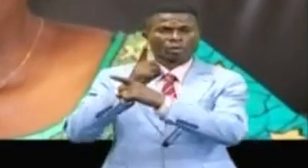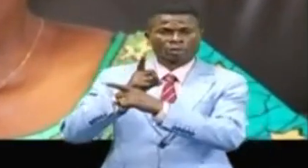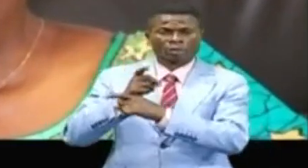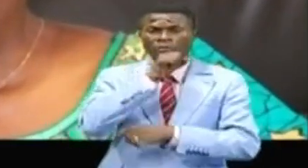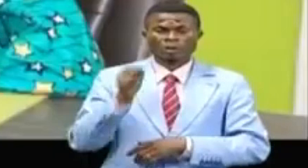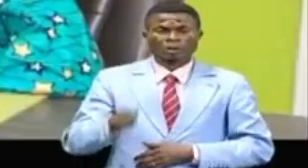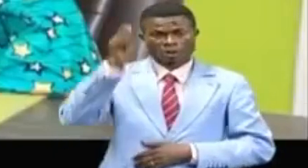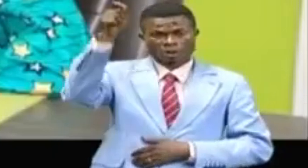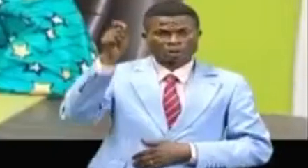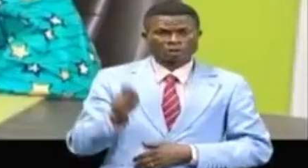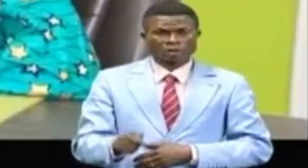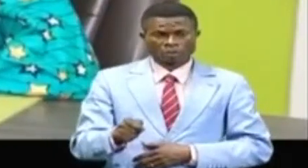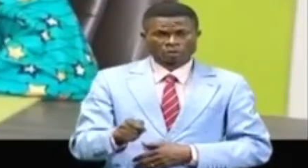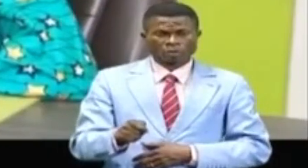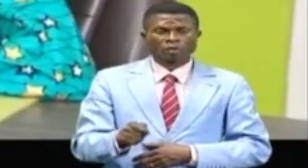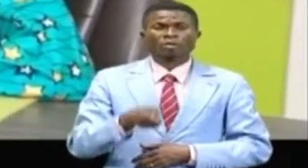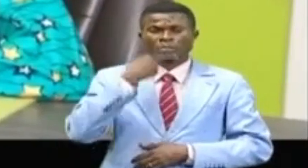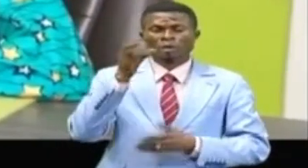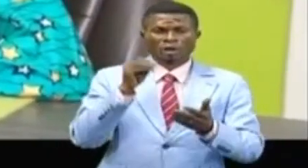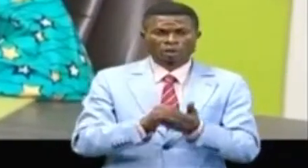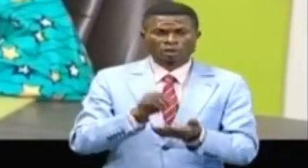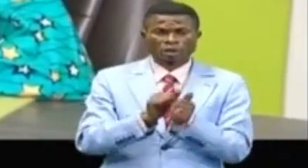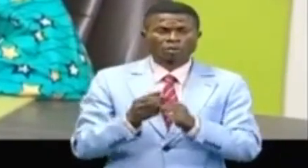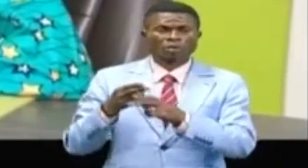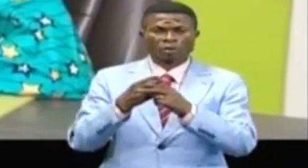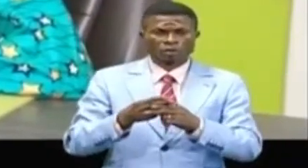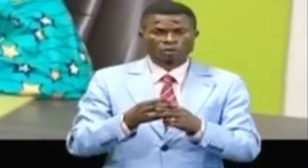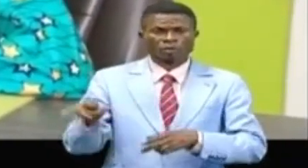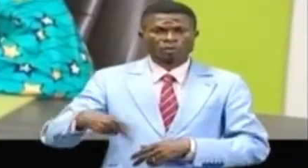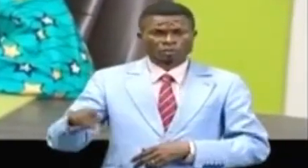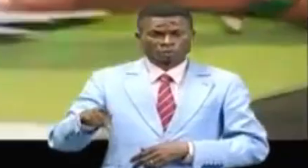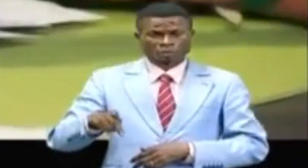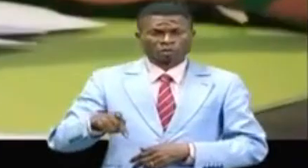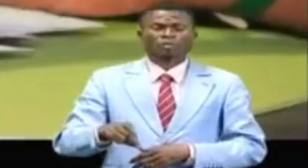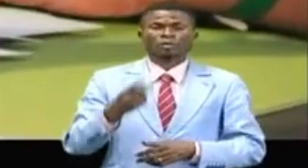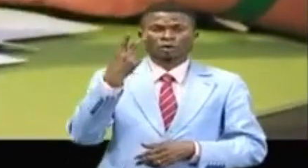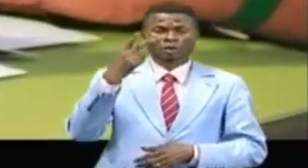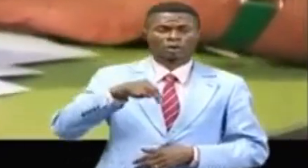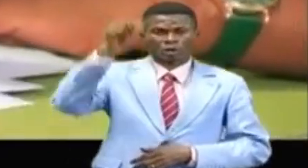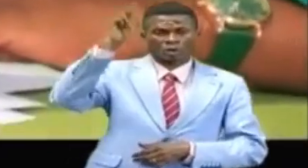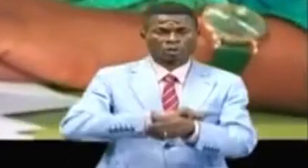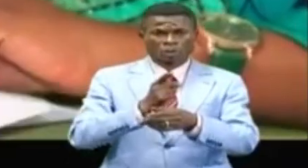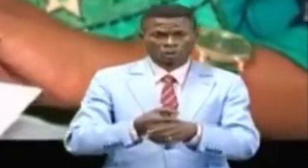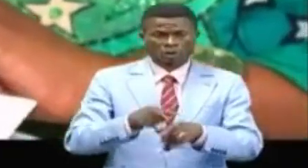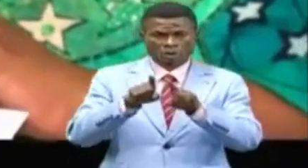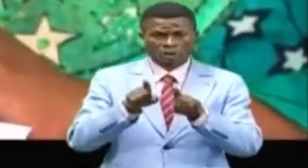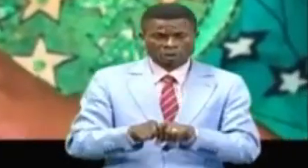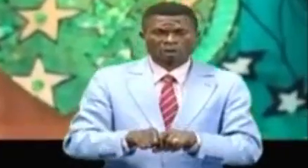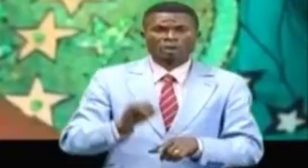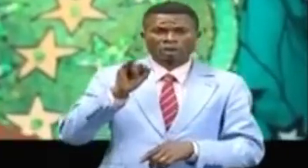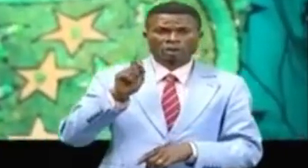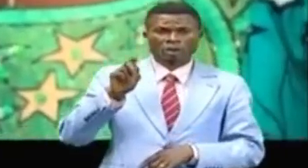ancien combattant. Revenant sur la situation sécuritaire dans les provinces sous état de siège, il a présenté quelques points